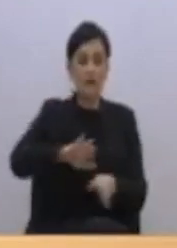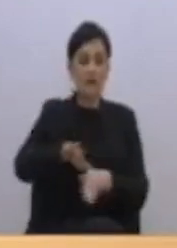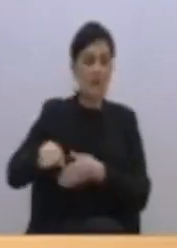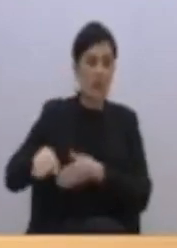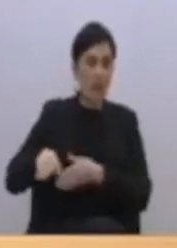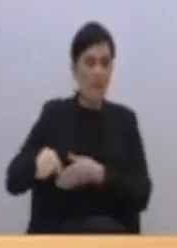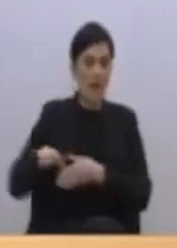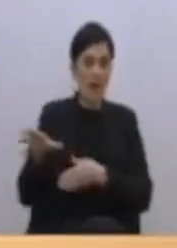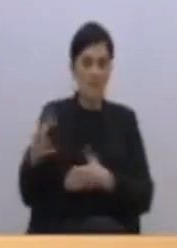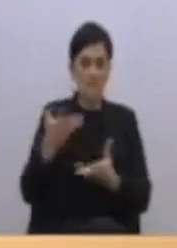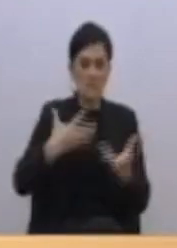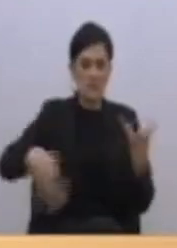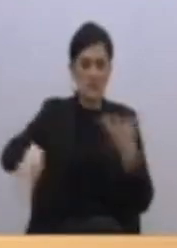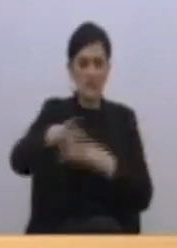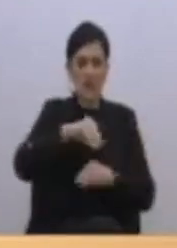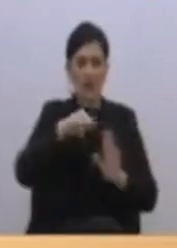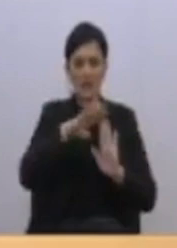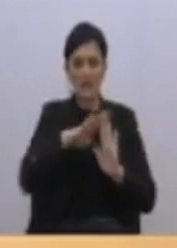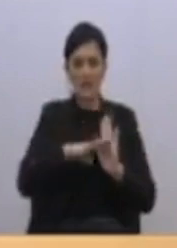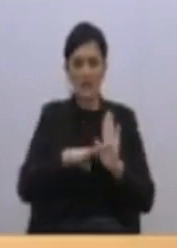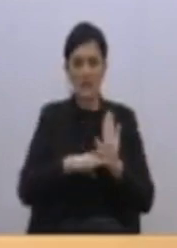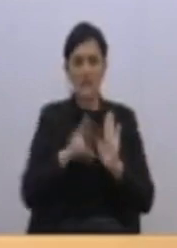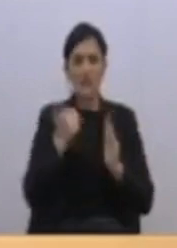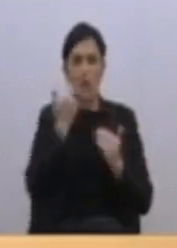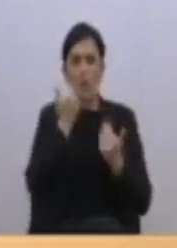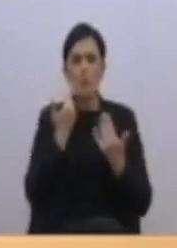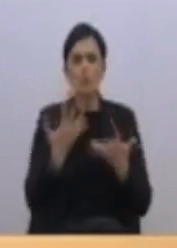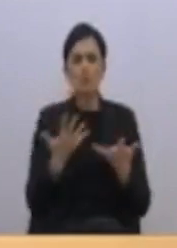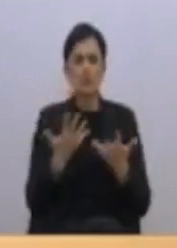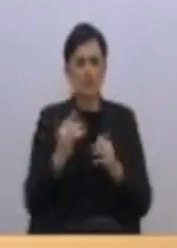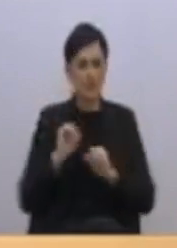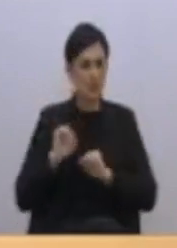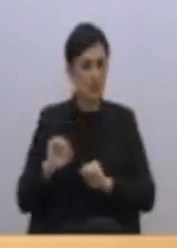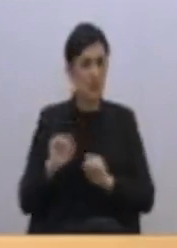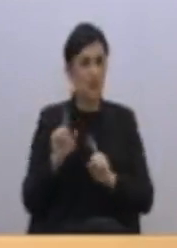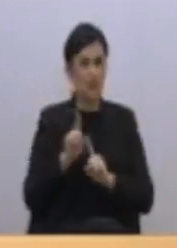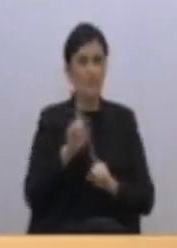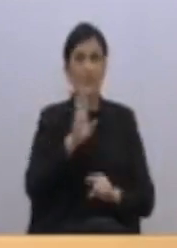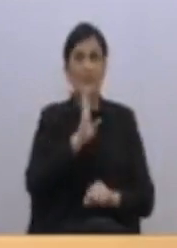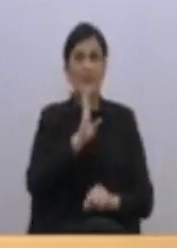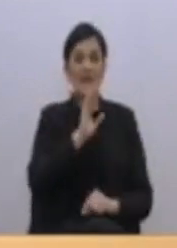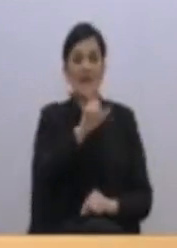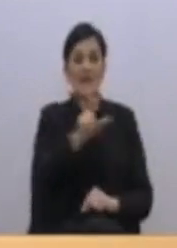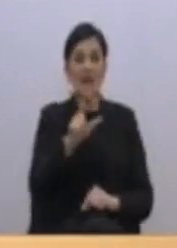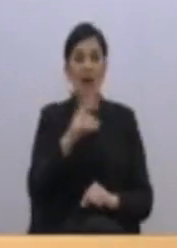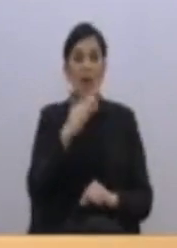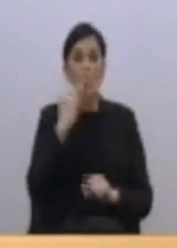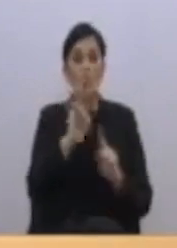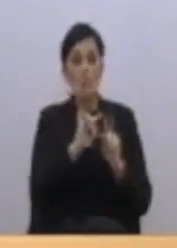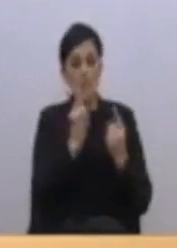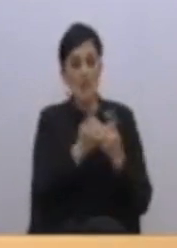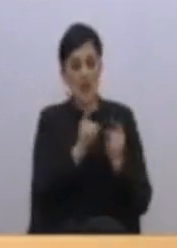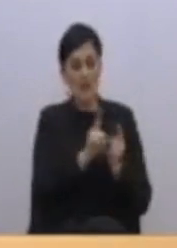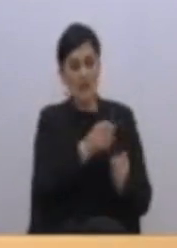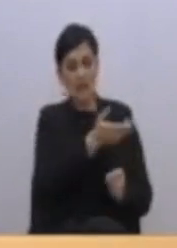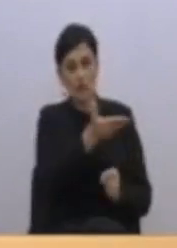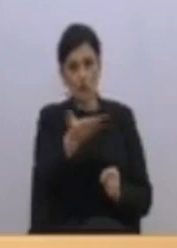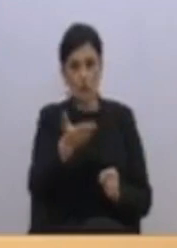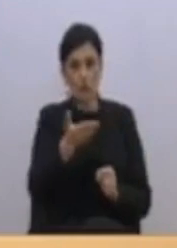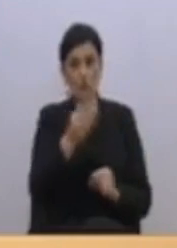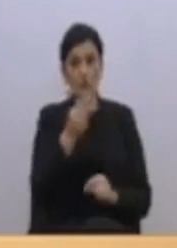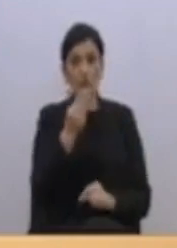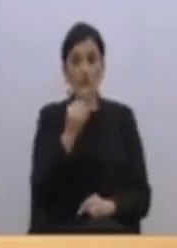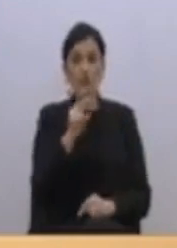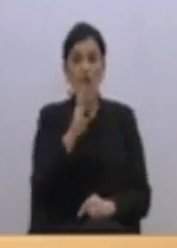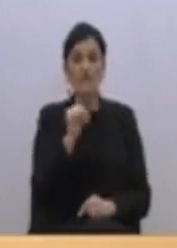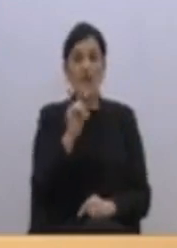მთელი სისტემა და ასე უსირცხვილოდ იცავთ, მათ შორის ქალები უმრავლესობიდან. შალვა